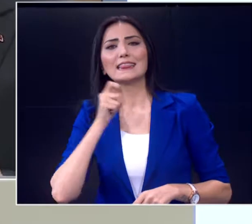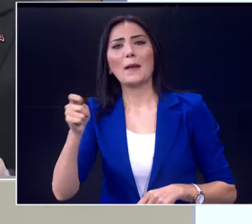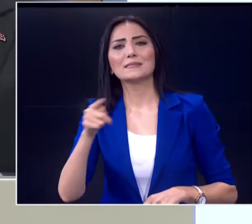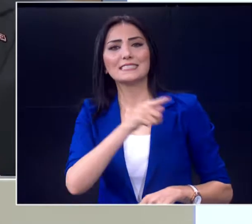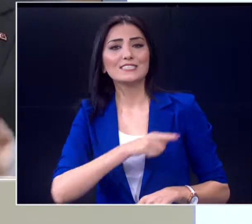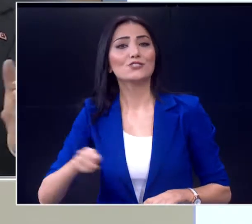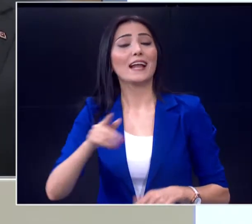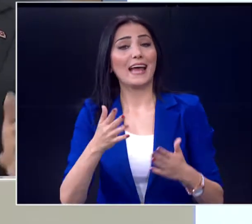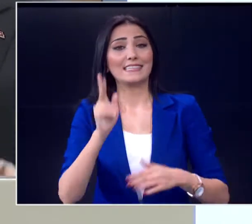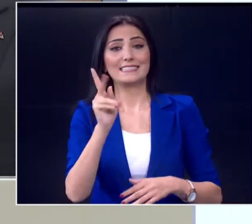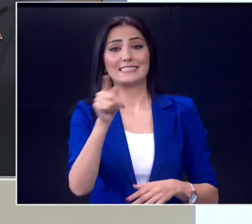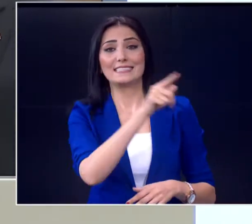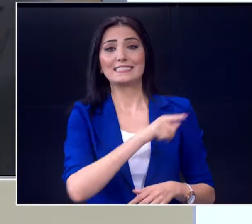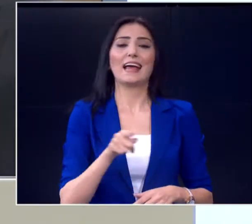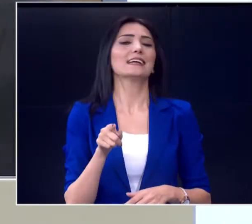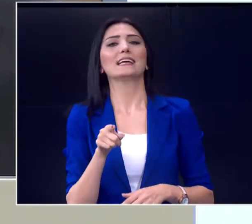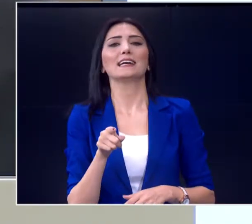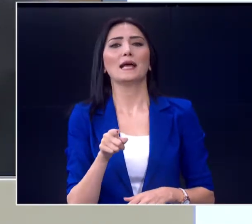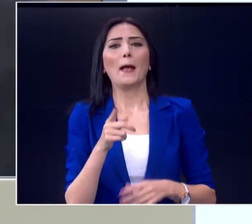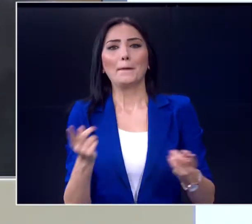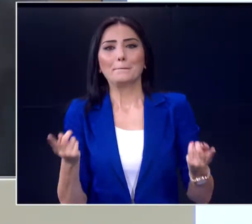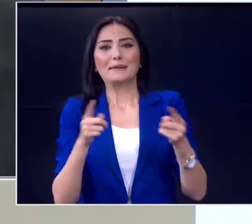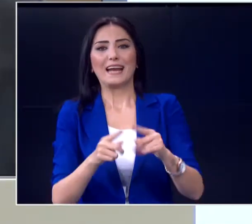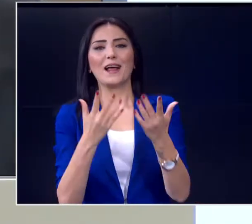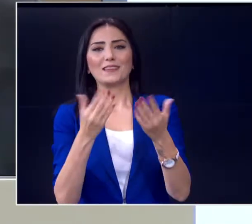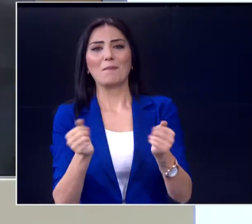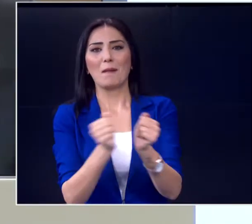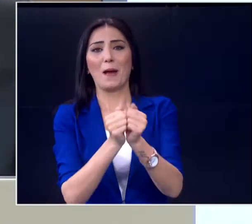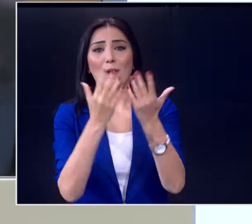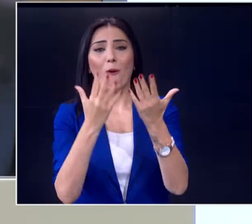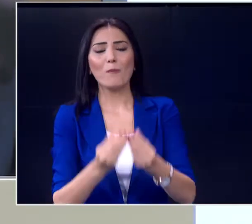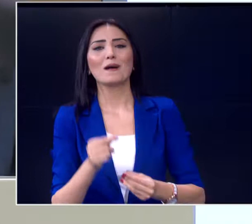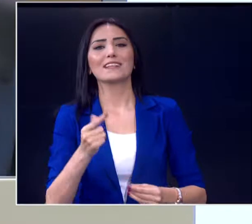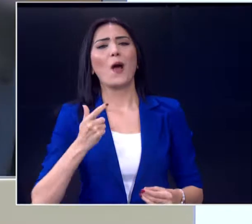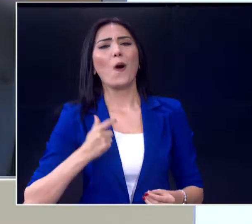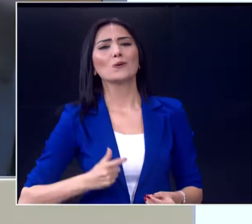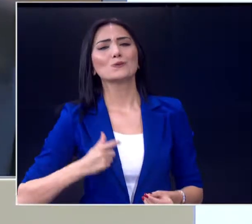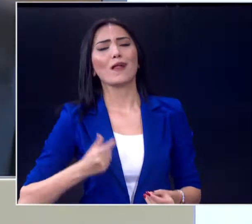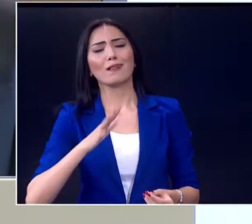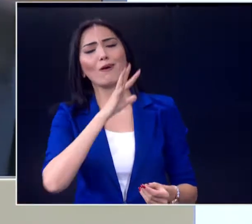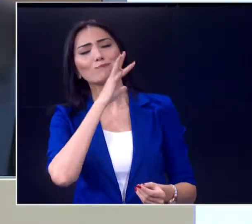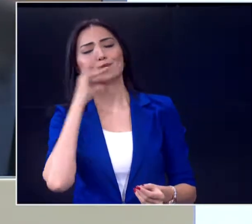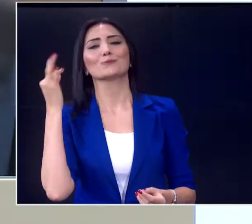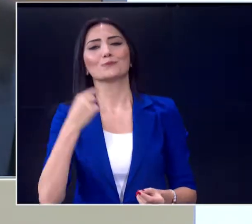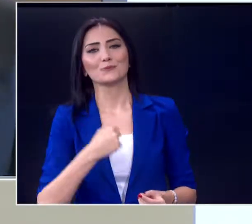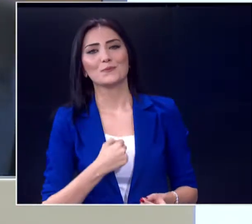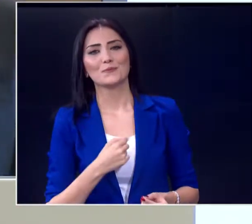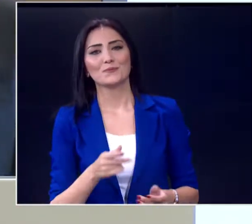temsilcileriyle, yani sizlerle bir arada olmaktan özellikle bahtiyarlık